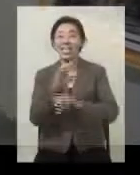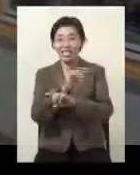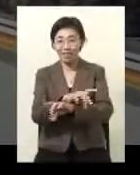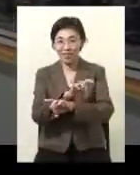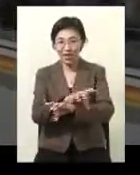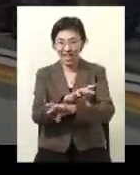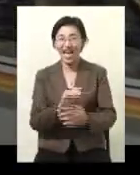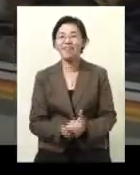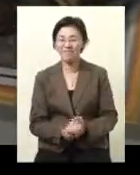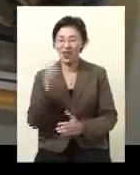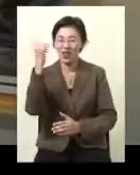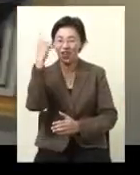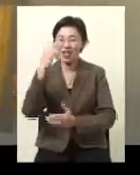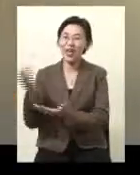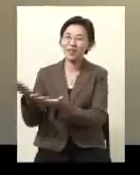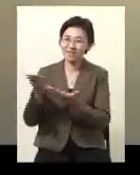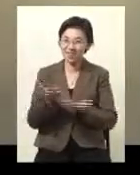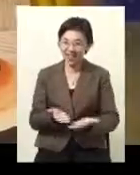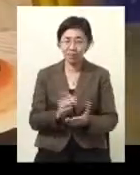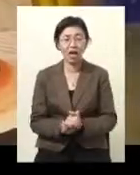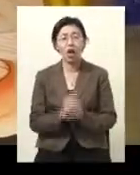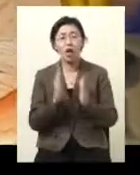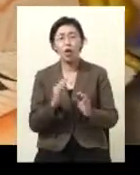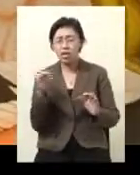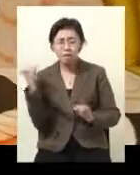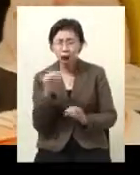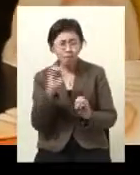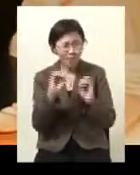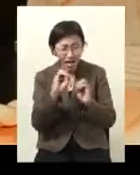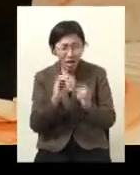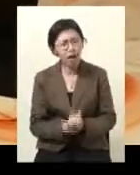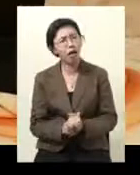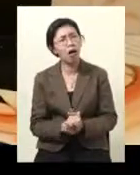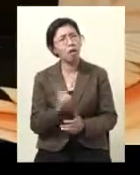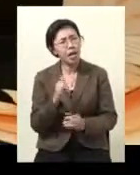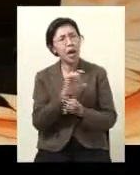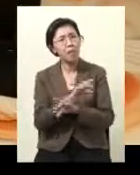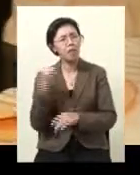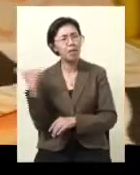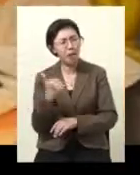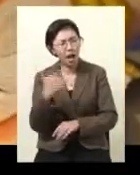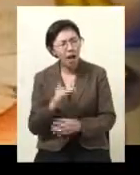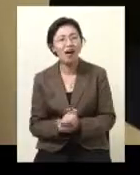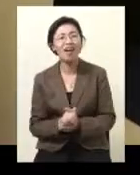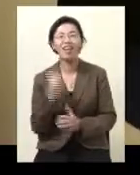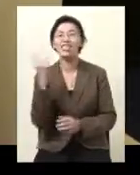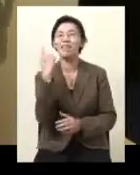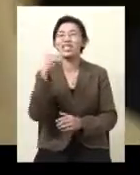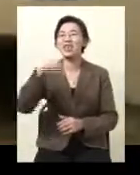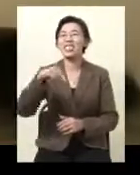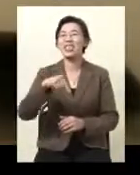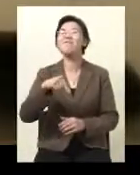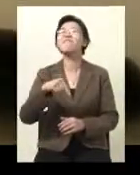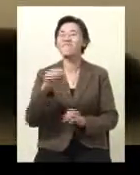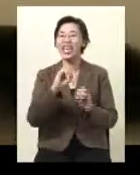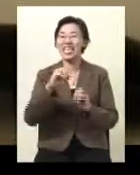นะครับยินดีต้อนรับนักท่องเที่ยวนะครับท่านที่ยังไม่เคยมาสัมผัสนะครับหรือเคยมาแล้วแต่ยังไม่ได้ใช้บริการนะครับในสถ